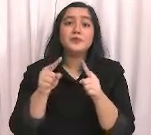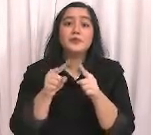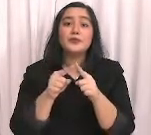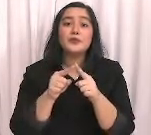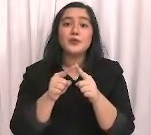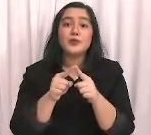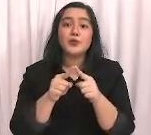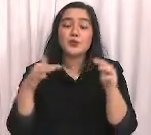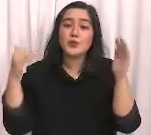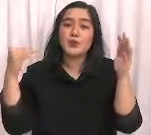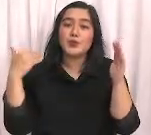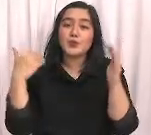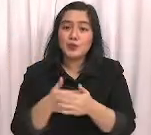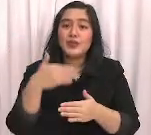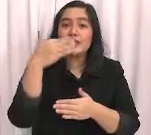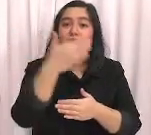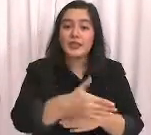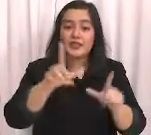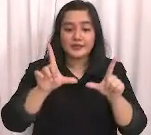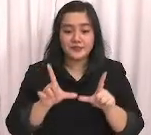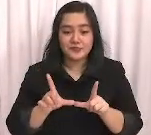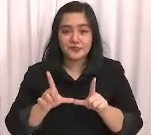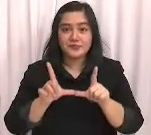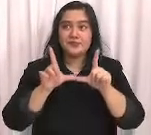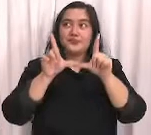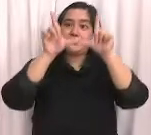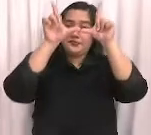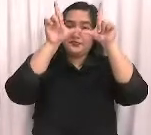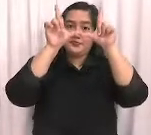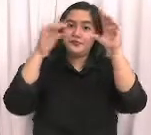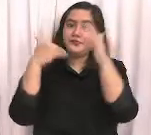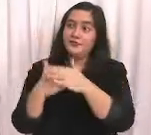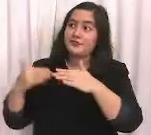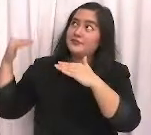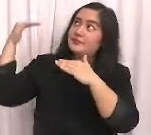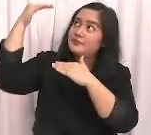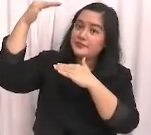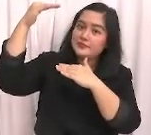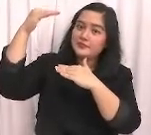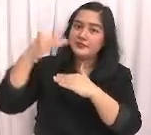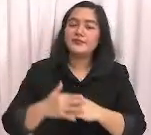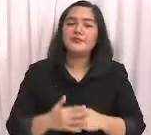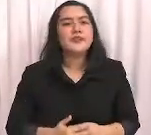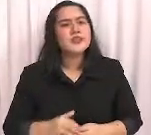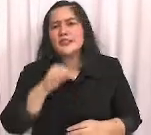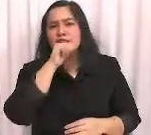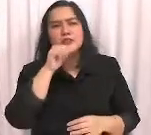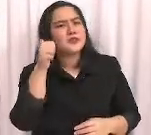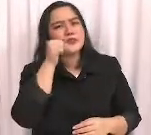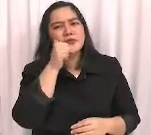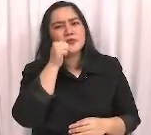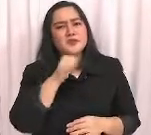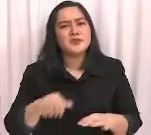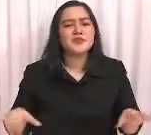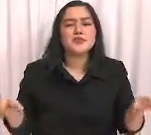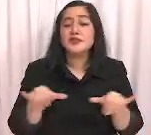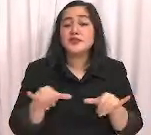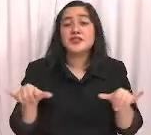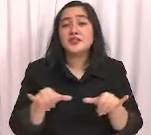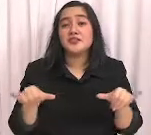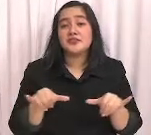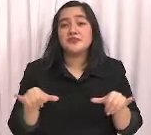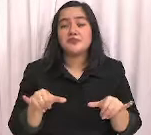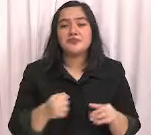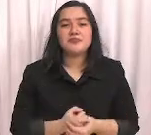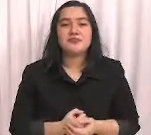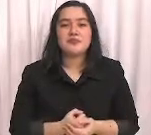level 2. Hindi po sa laging naka-permis lamang. Level up. Kundi kinakailangang umakyat